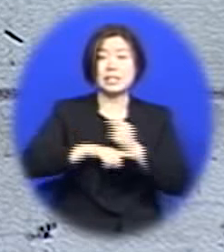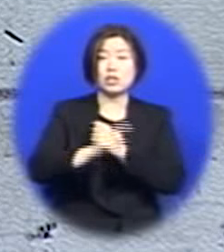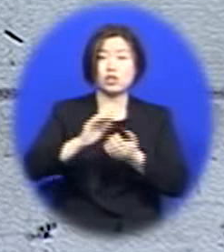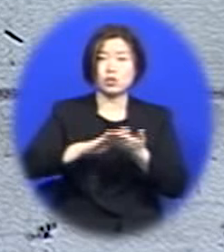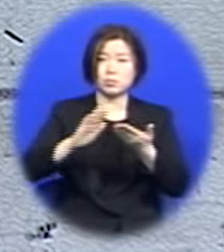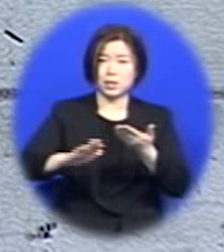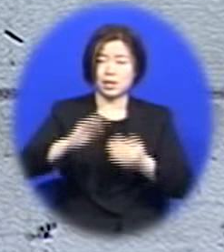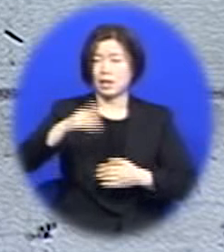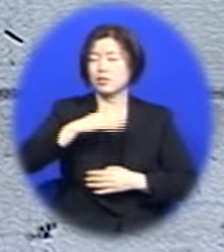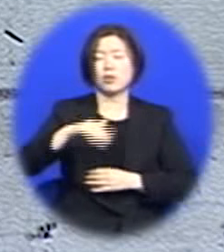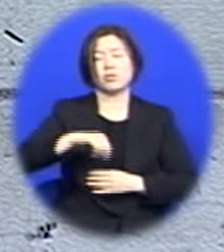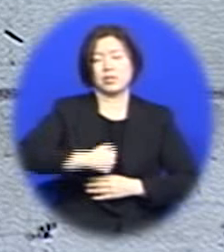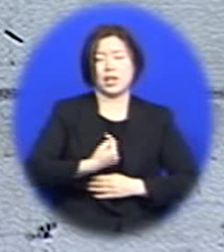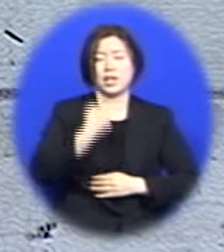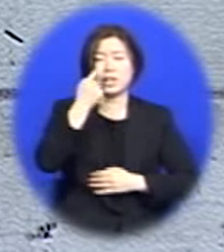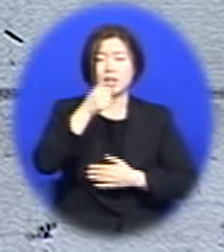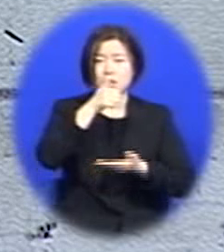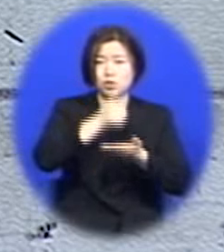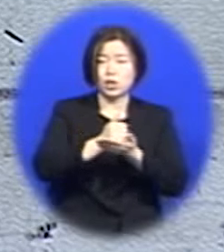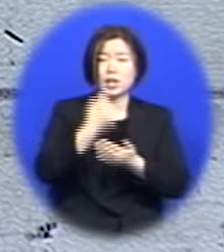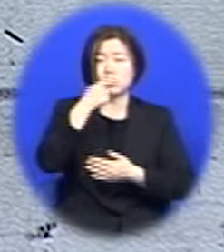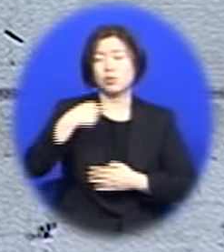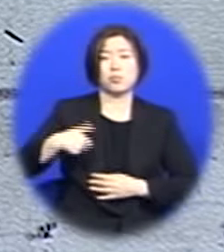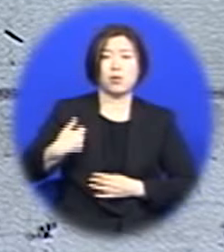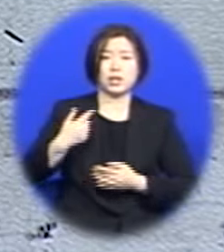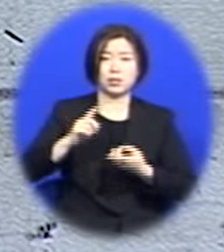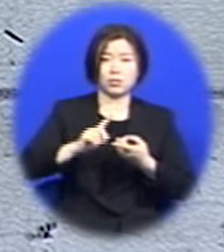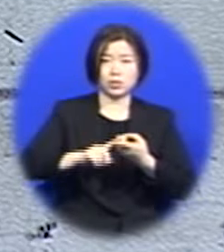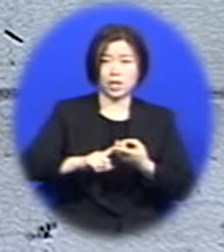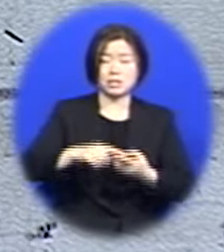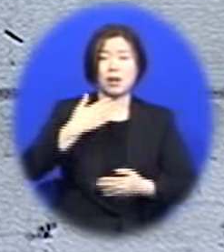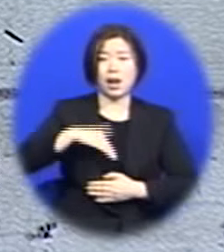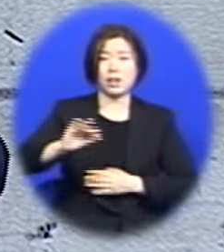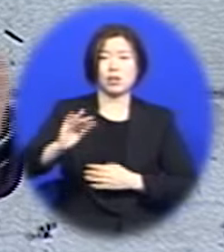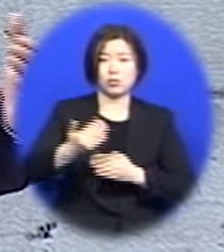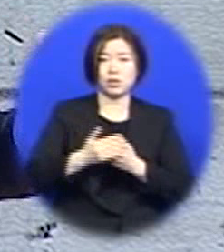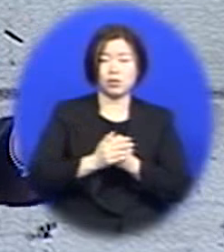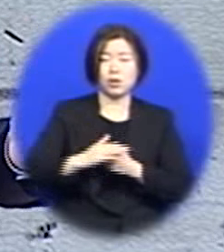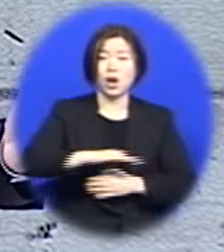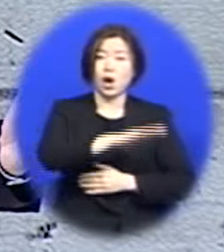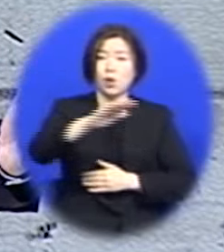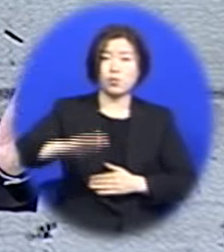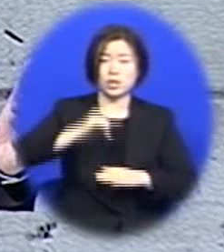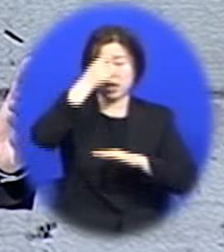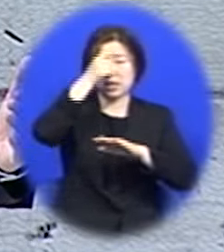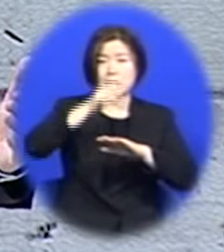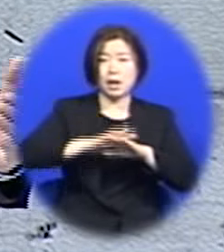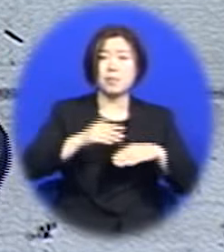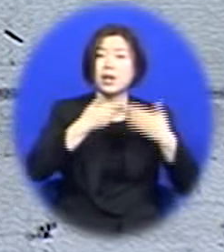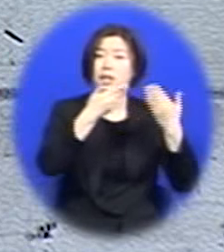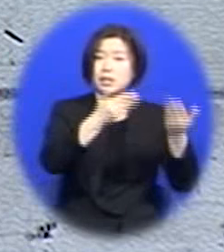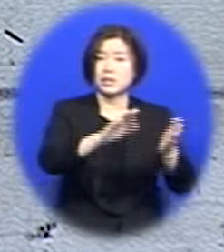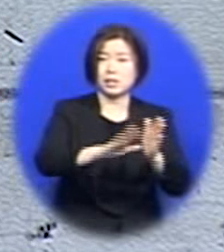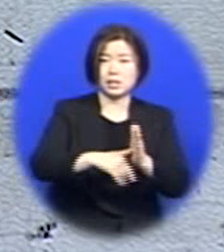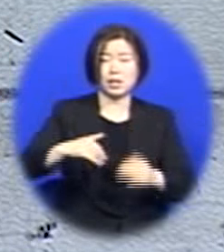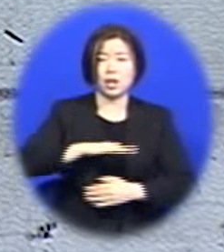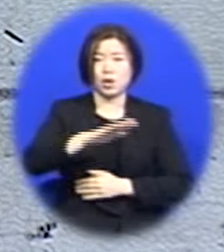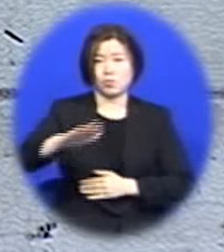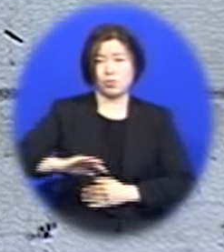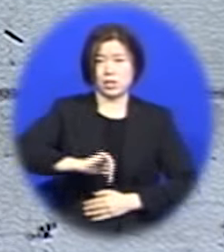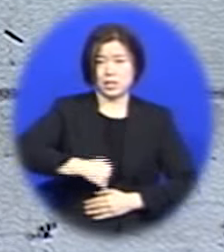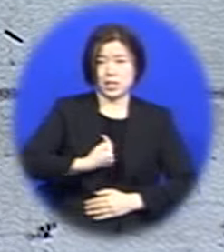전혀 자기 죄인 줄 몰랐던 죄가 드러나는 거죠. 여러분 우리가 예배 드릴 때 이렇게 우리